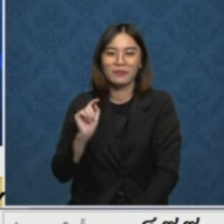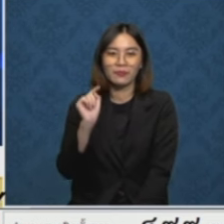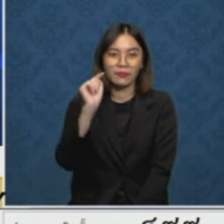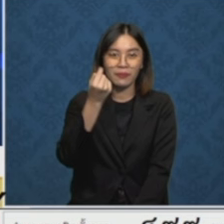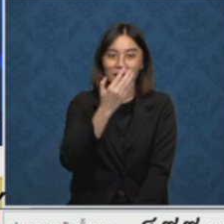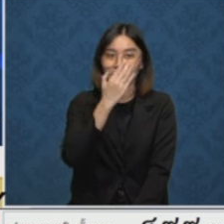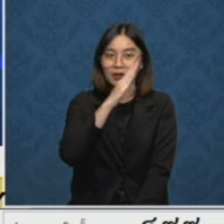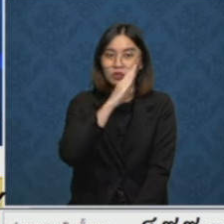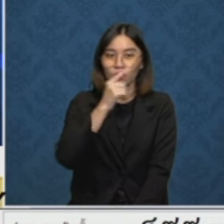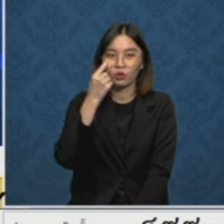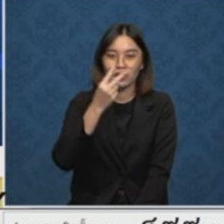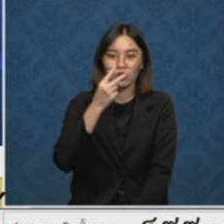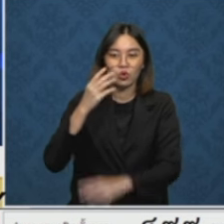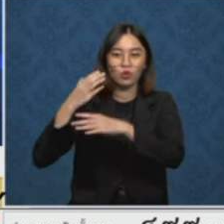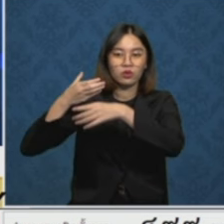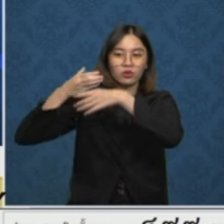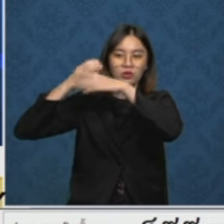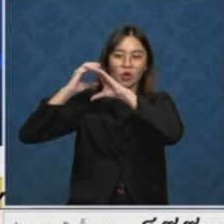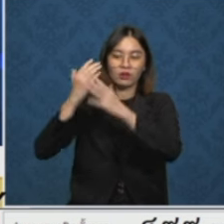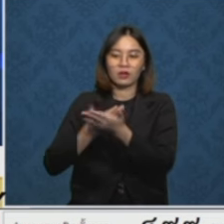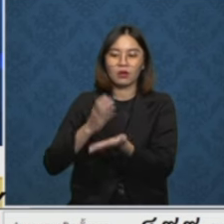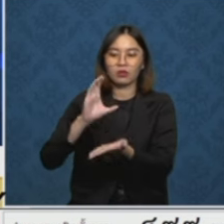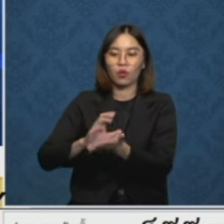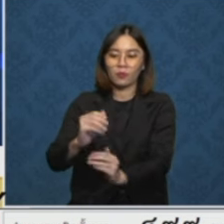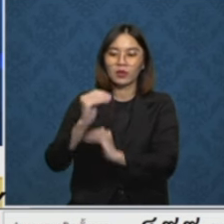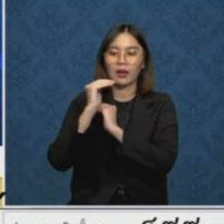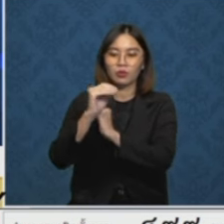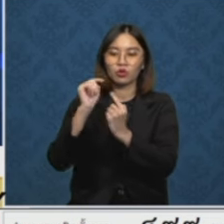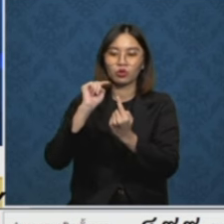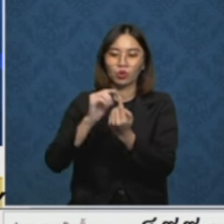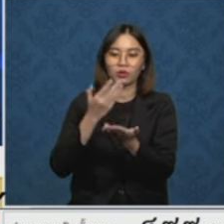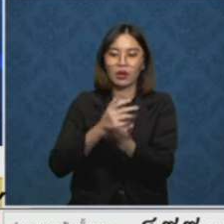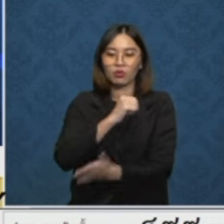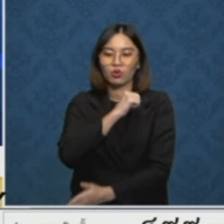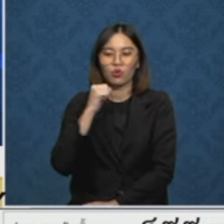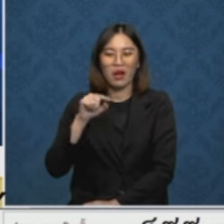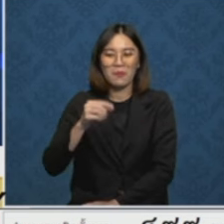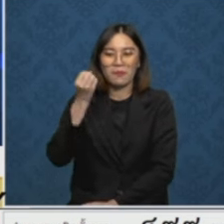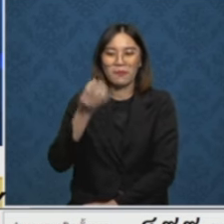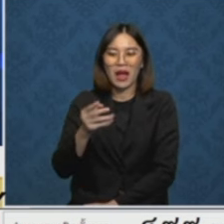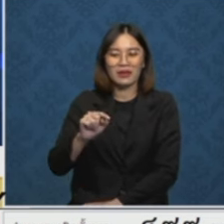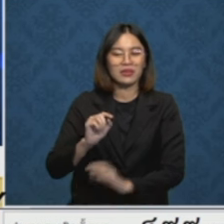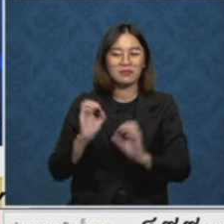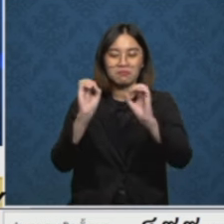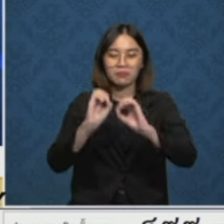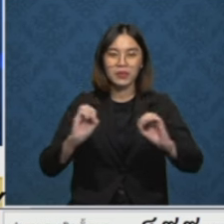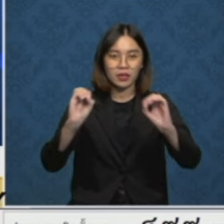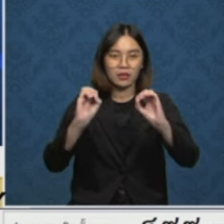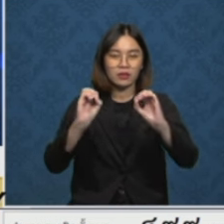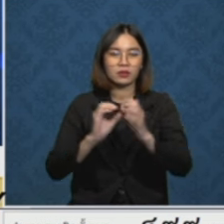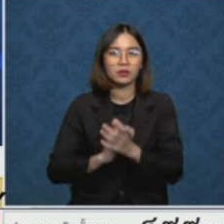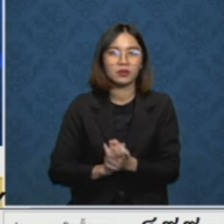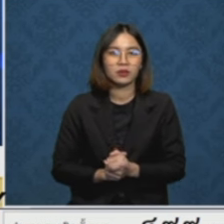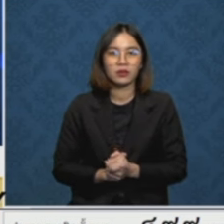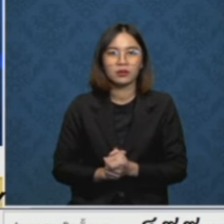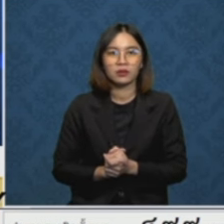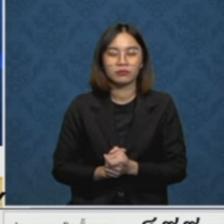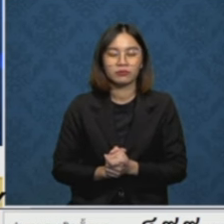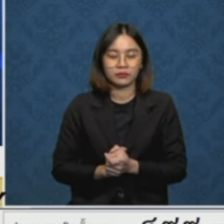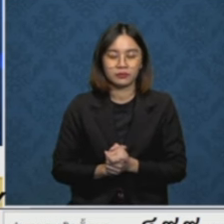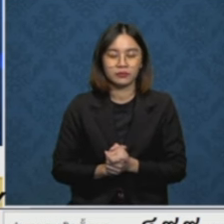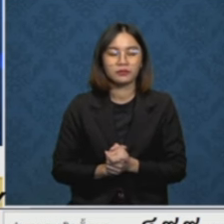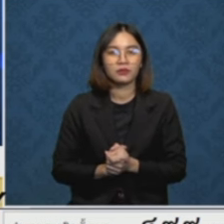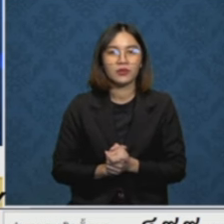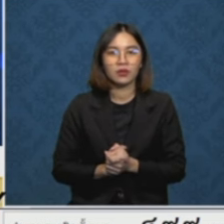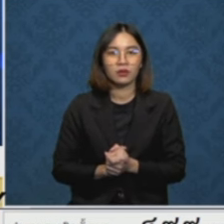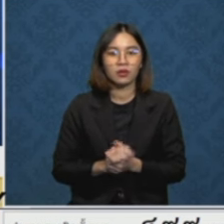เราดูย้อนกลับไปเนี่ยเราไม่เคยตั้งงบประมาณเพื่อจะขาดดุลสูงขนาดนี้แล้วก็ปกติแล้วเนี่ยมัน